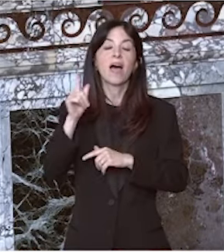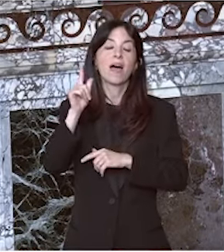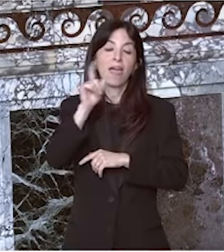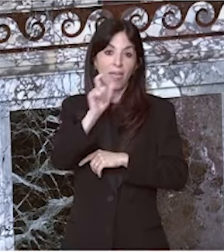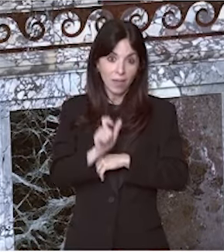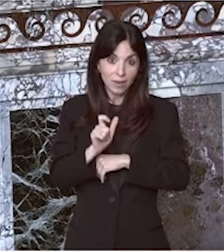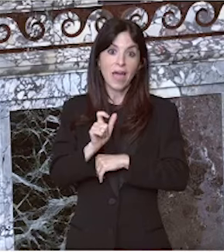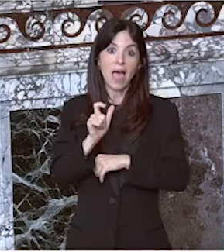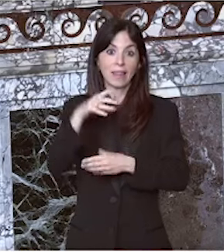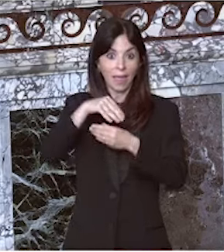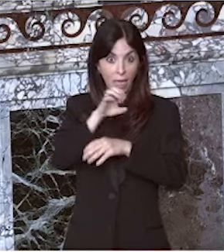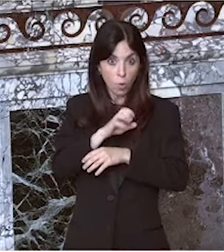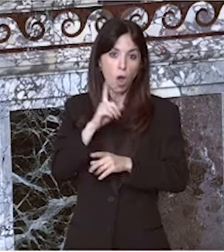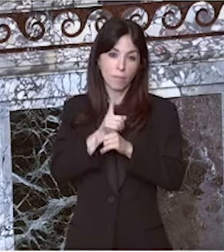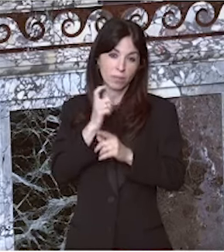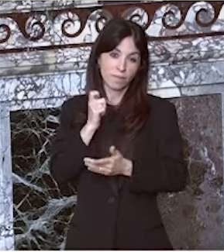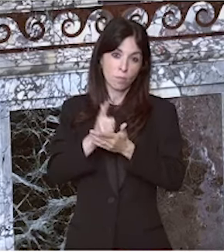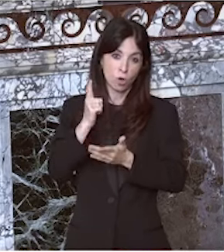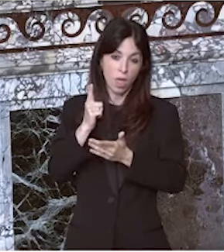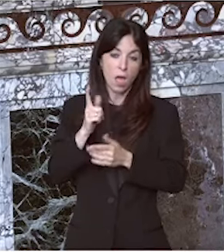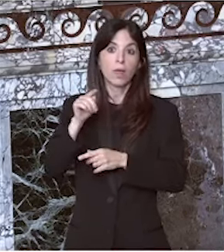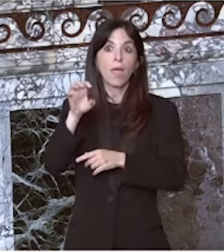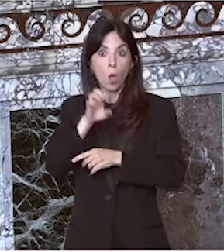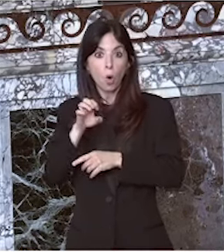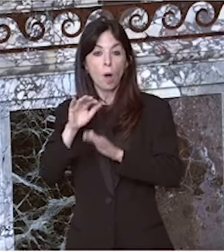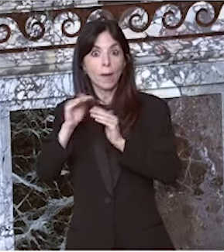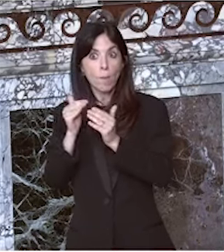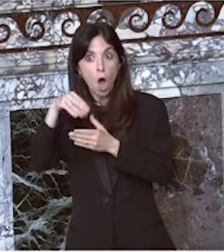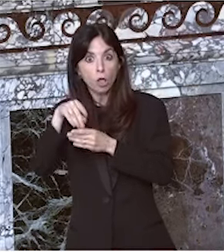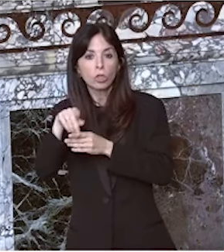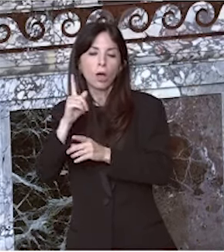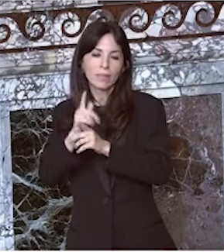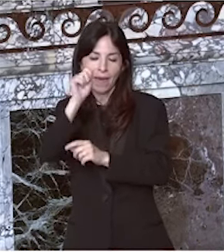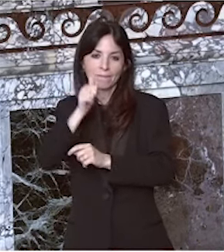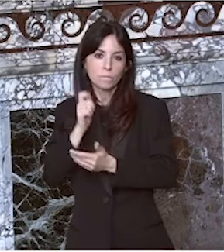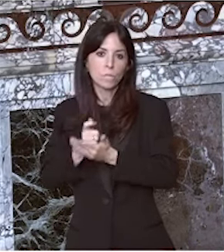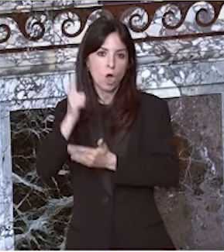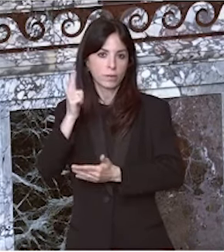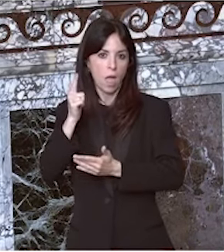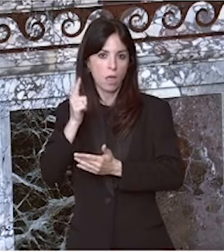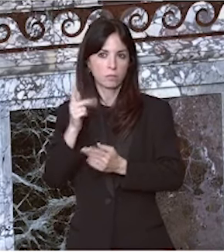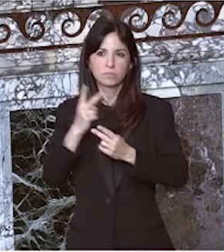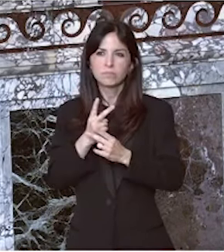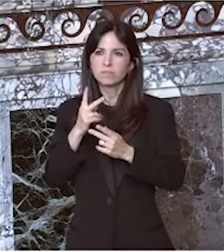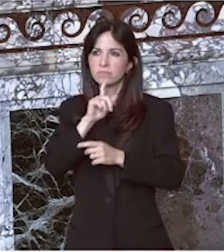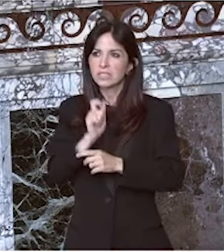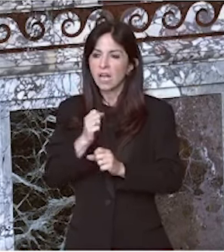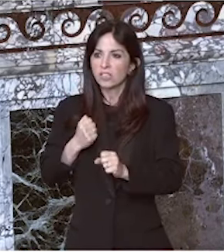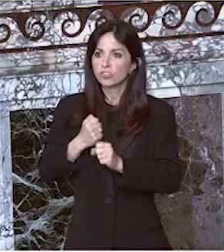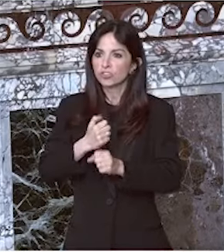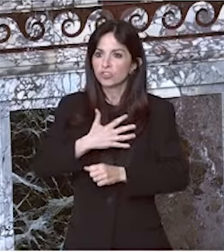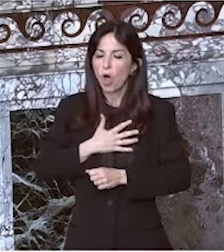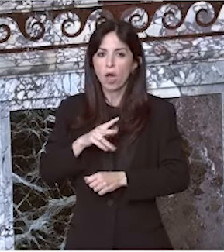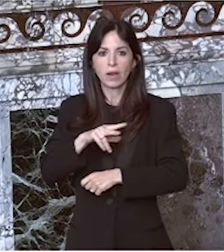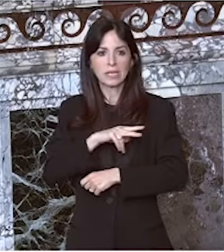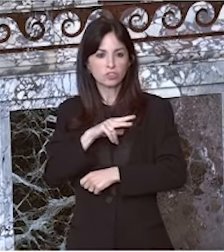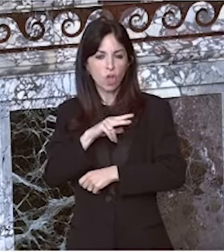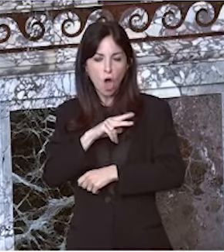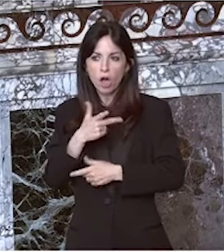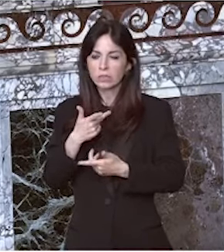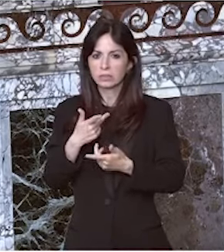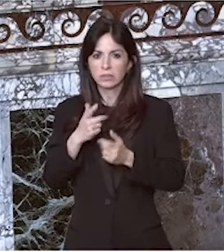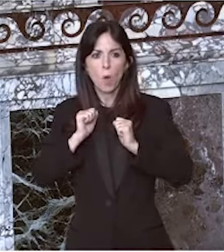con l'Europa contare nel mondo. Non riesco a credere che un paese con la nostra storia, le nostre risorse,